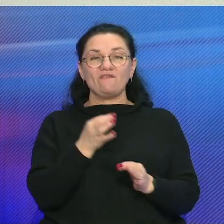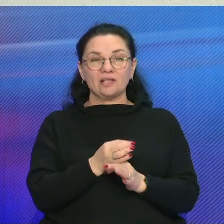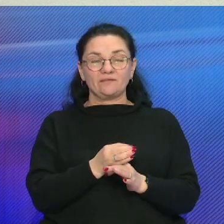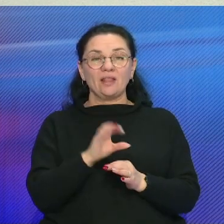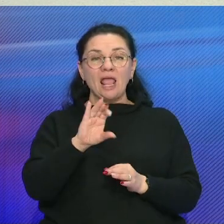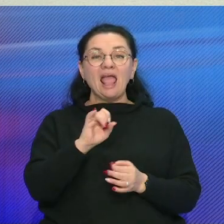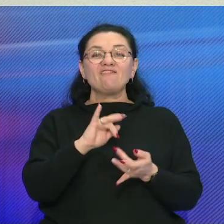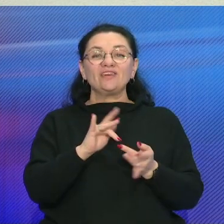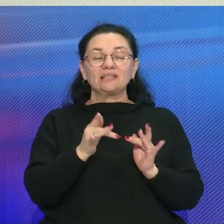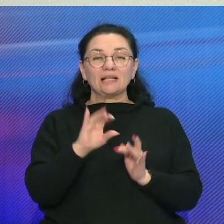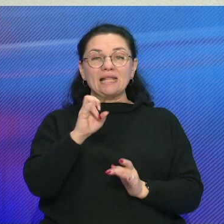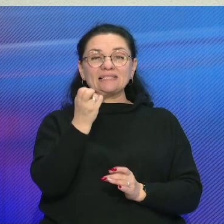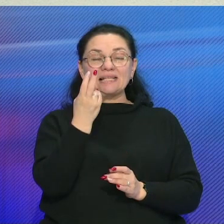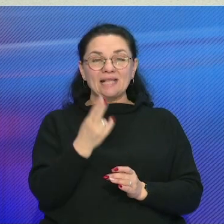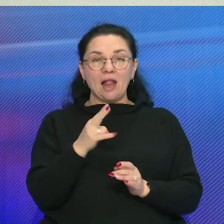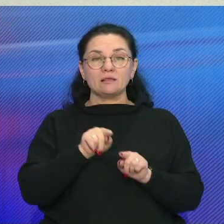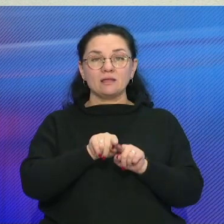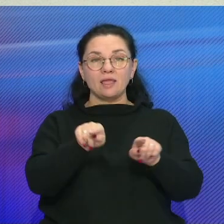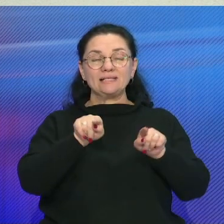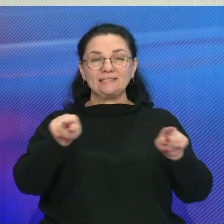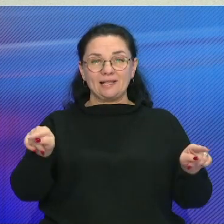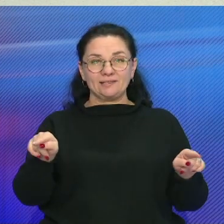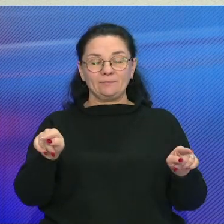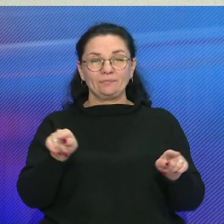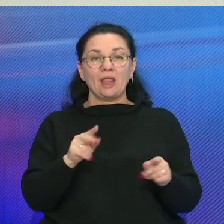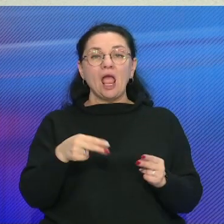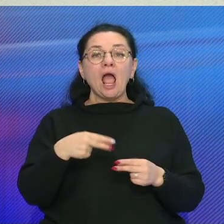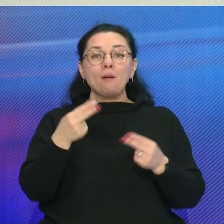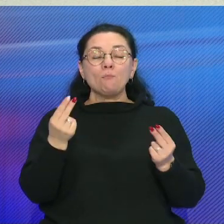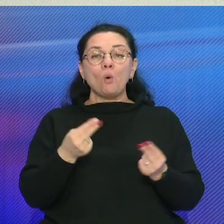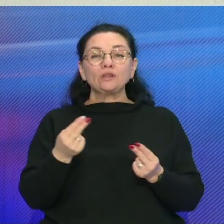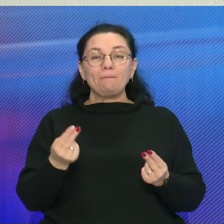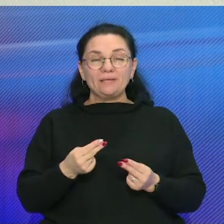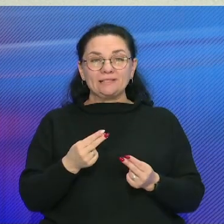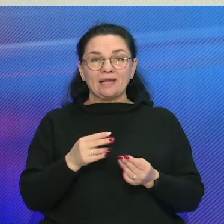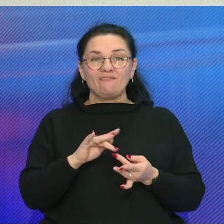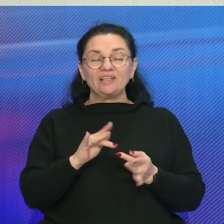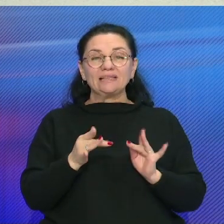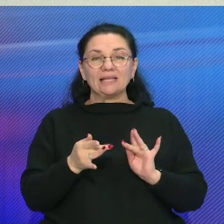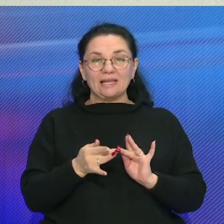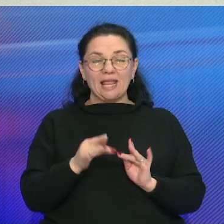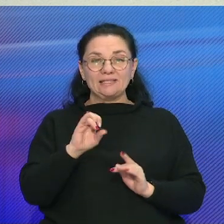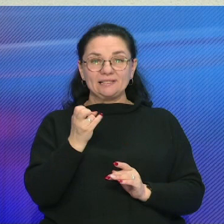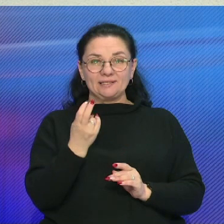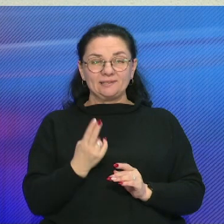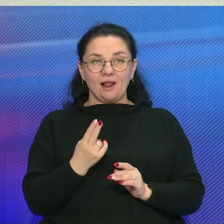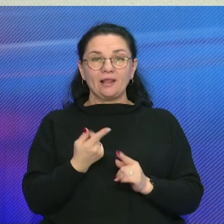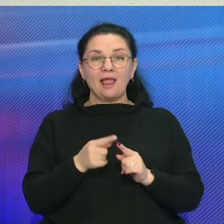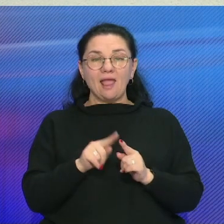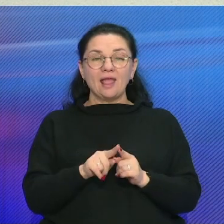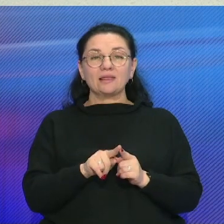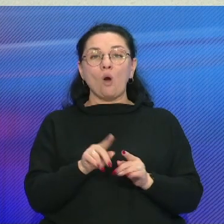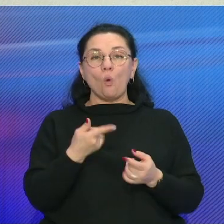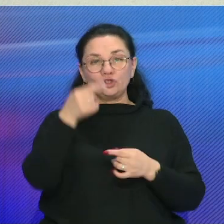социальных сетях материалов, признанных экстремистскими. Подписка на запрещенные информационные ресурсы в социальных сетях является популяризацией